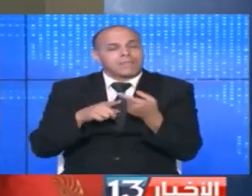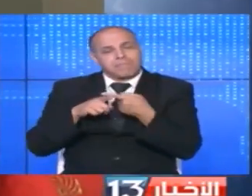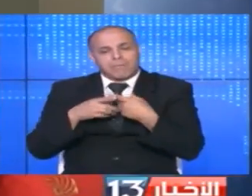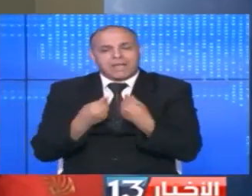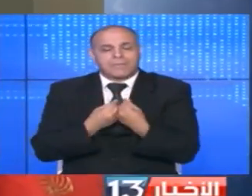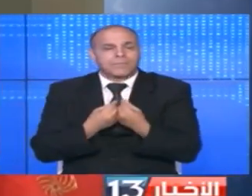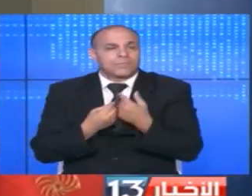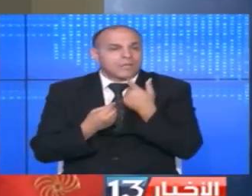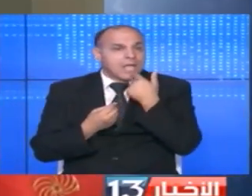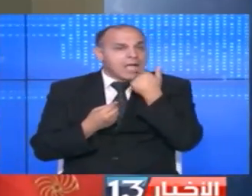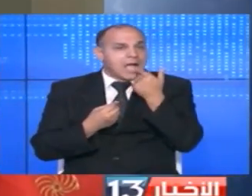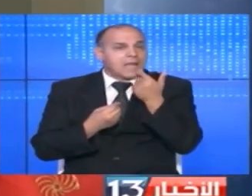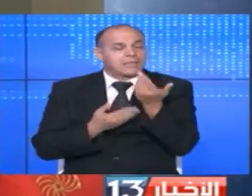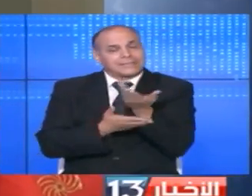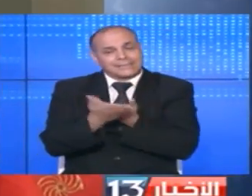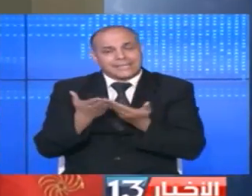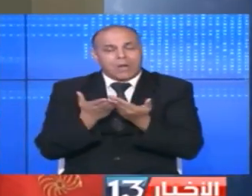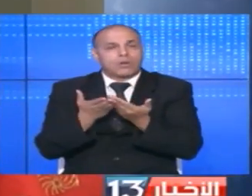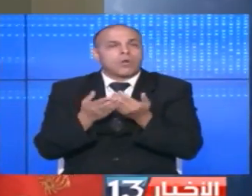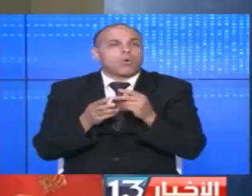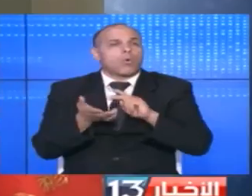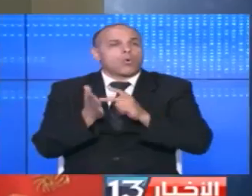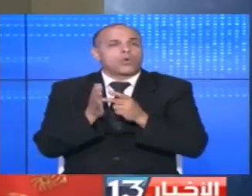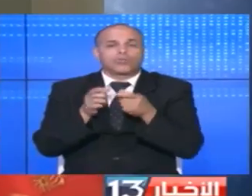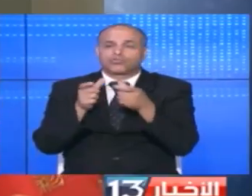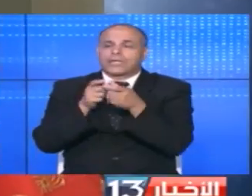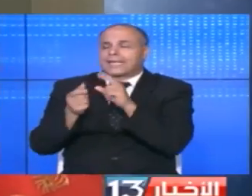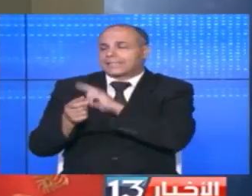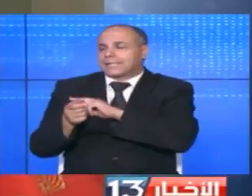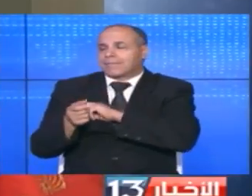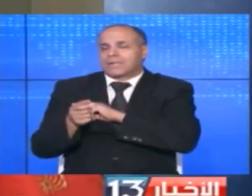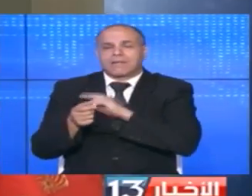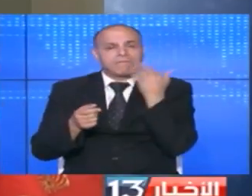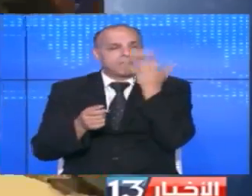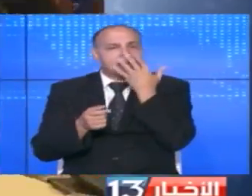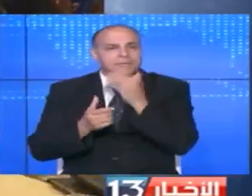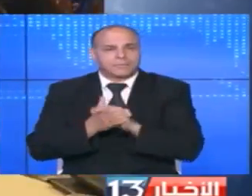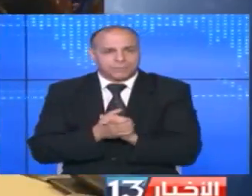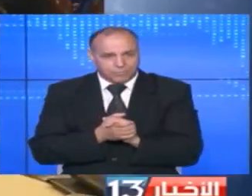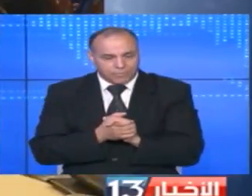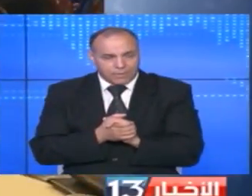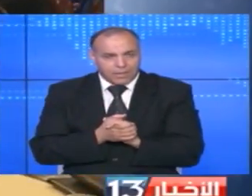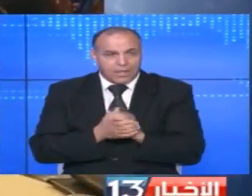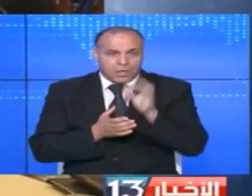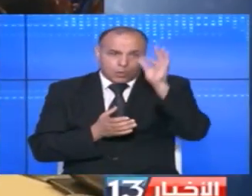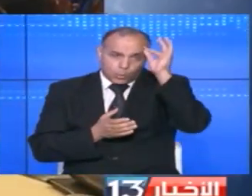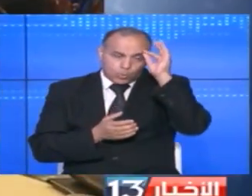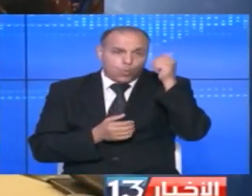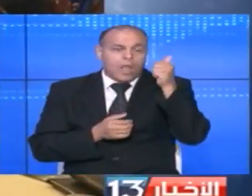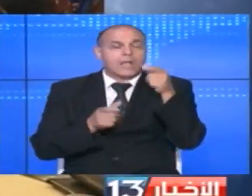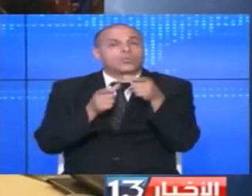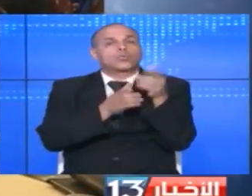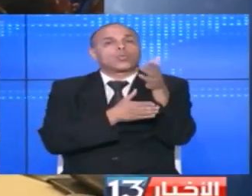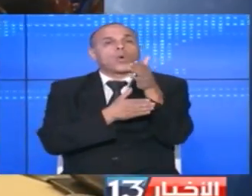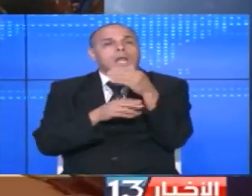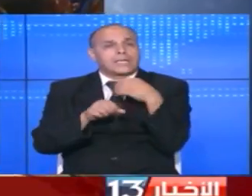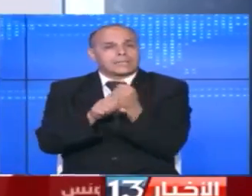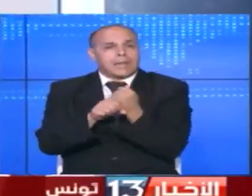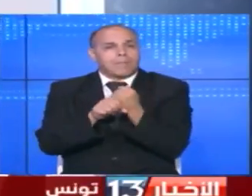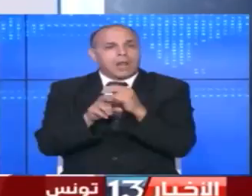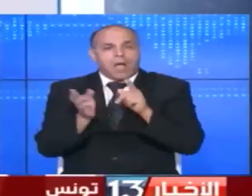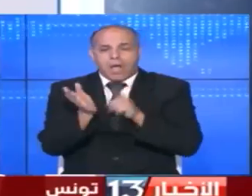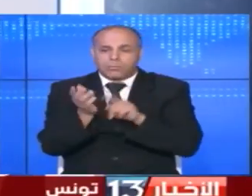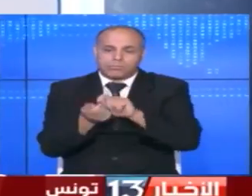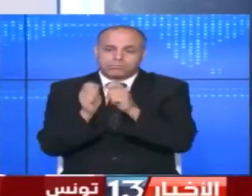نمهد بها للتعاون بين مختلف شركات التامين الافريقيه وتعتبر تونس واحده من البلدان التي تعمل على تنقيح